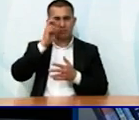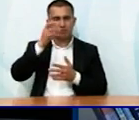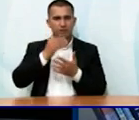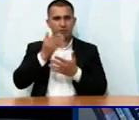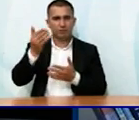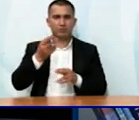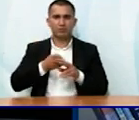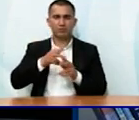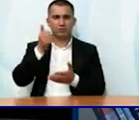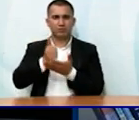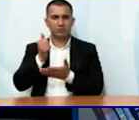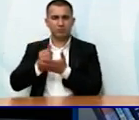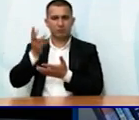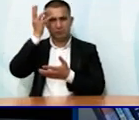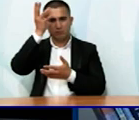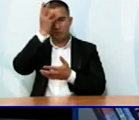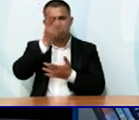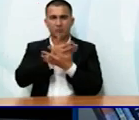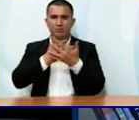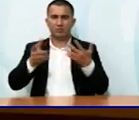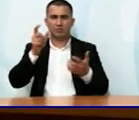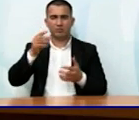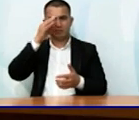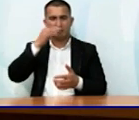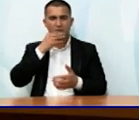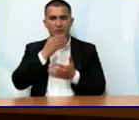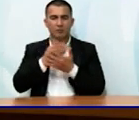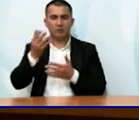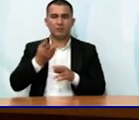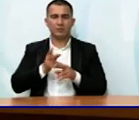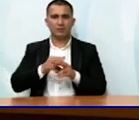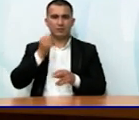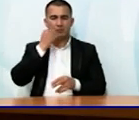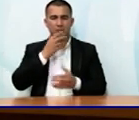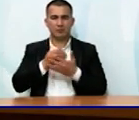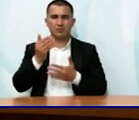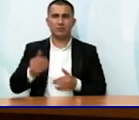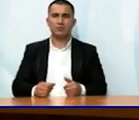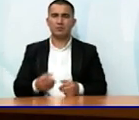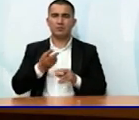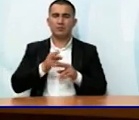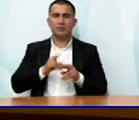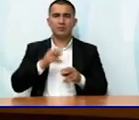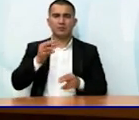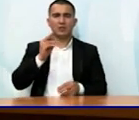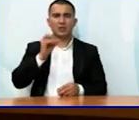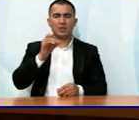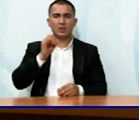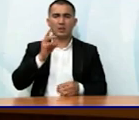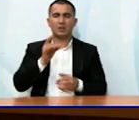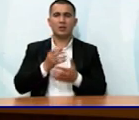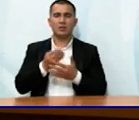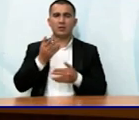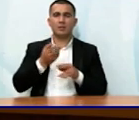qahramon sifatida shohlar olingan. Janrning otasi Esxil hisoblanadi. Ва трагедия жанрни узги хас